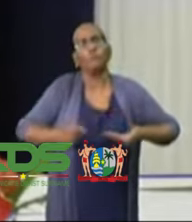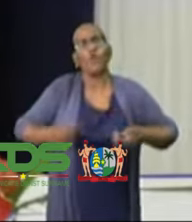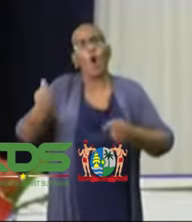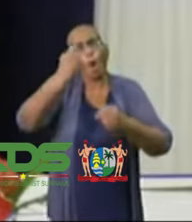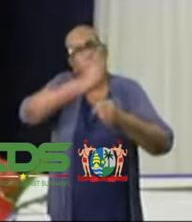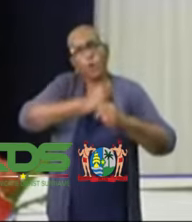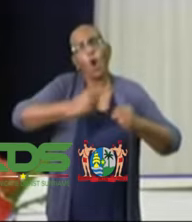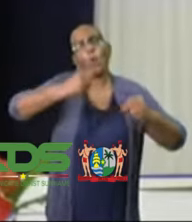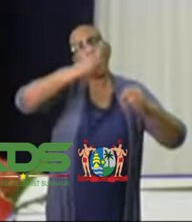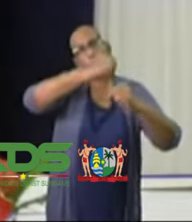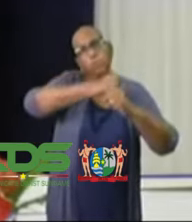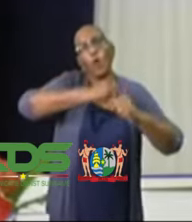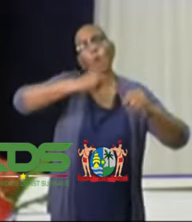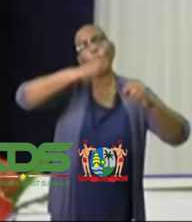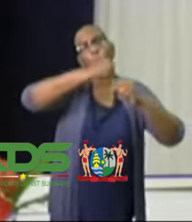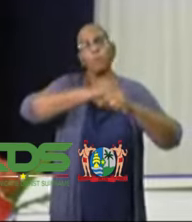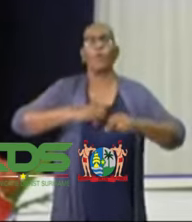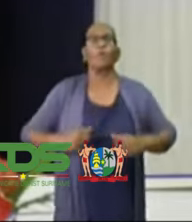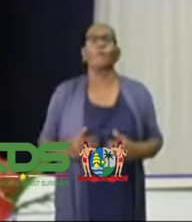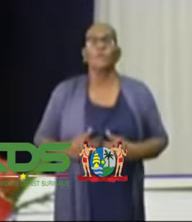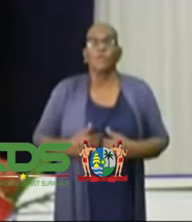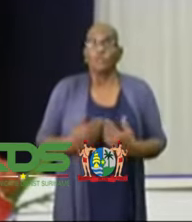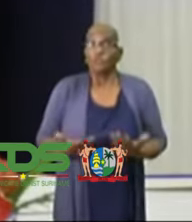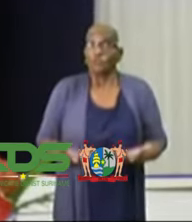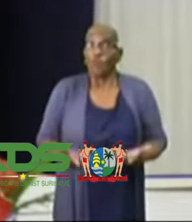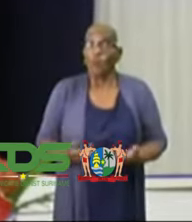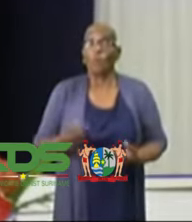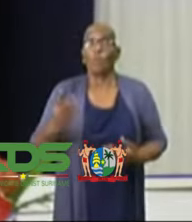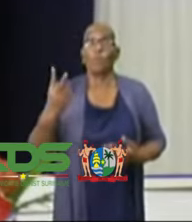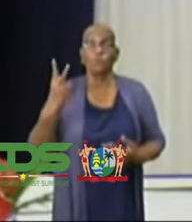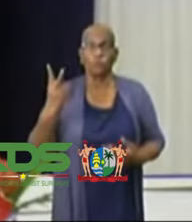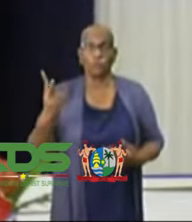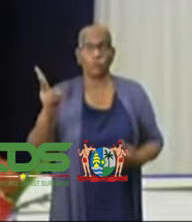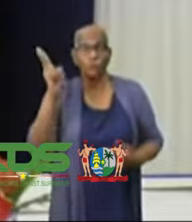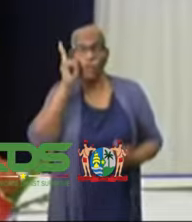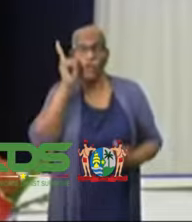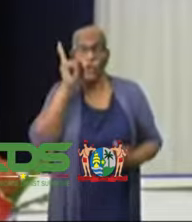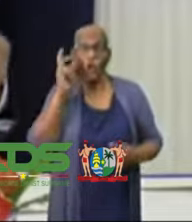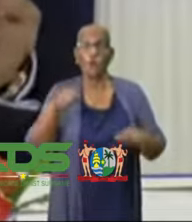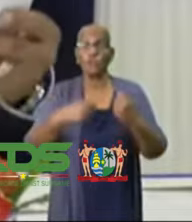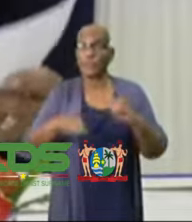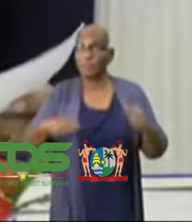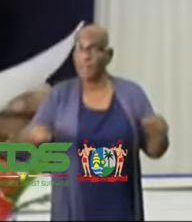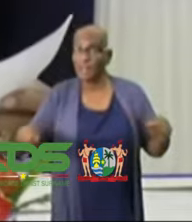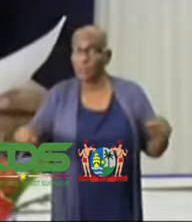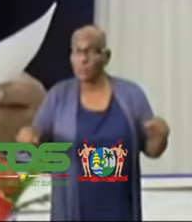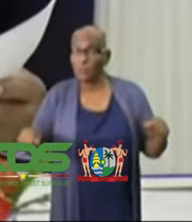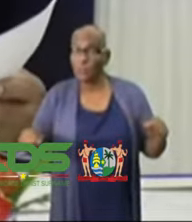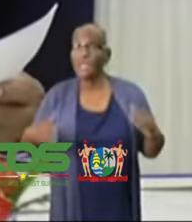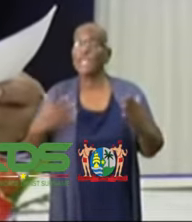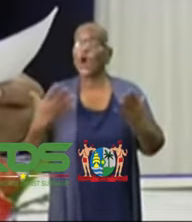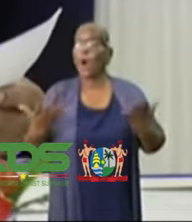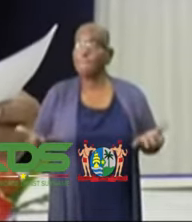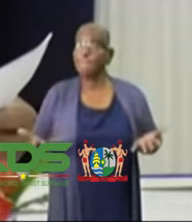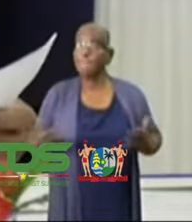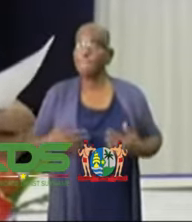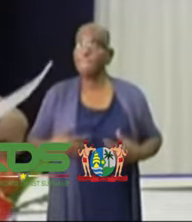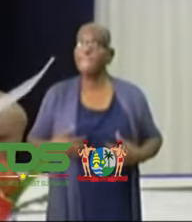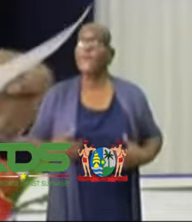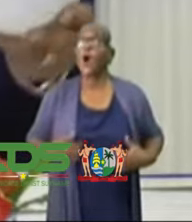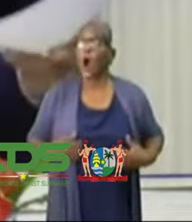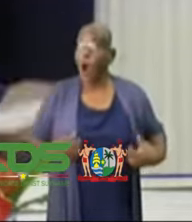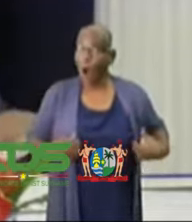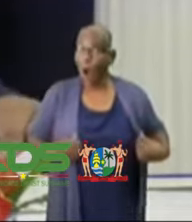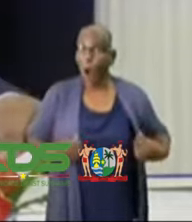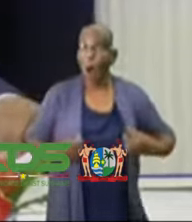En een deel, dat is ongeveer 200 miljoen, is wel gereserveerd voor begrotingssteun. Maar dat is om die lening die de vorige